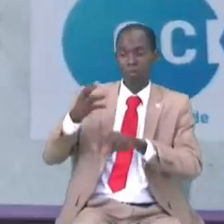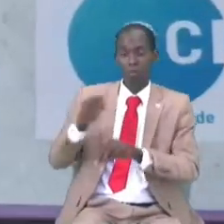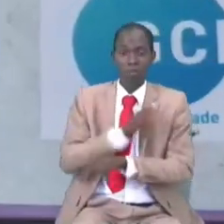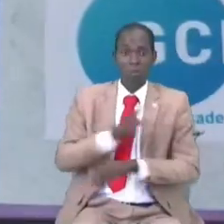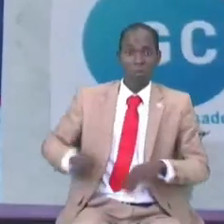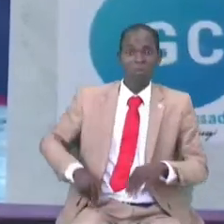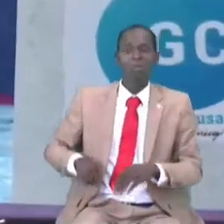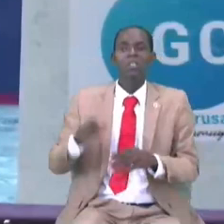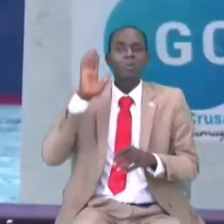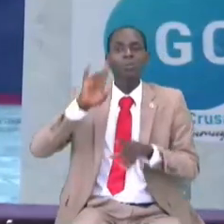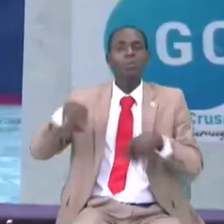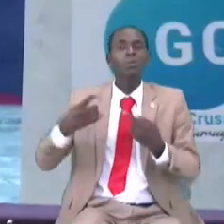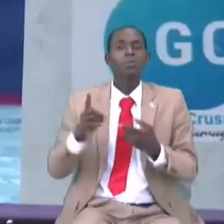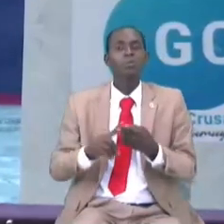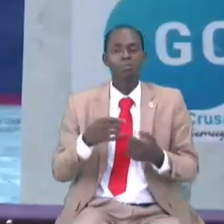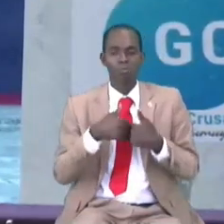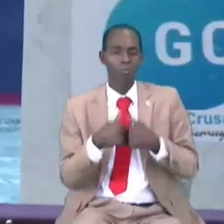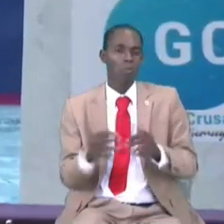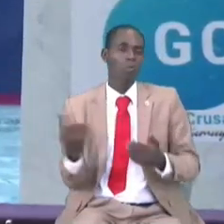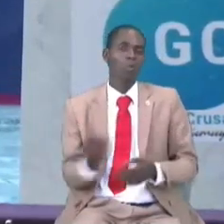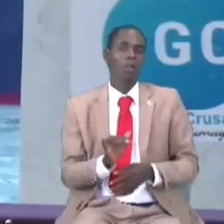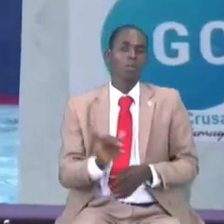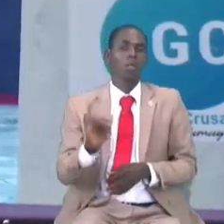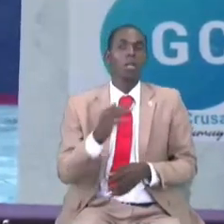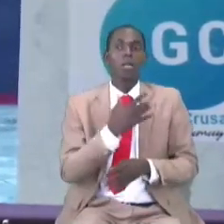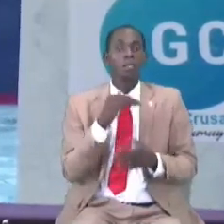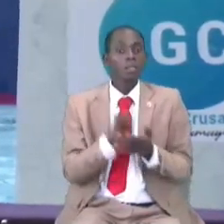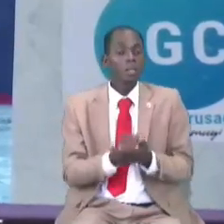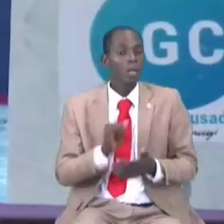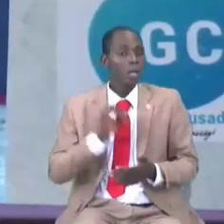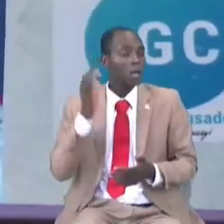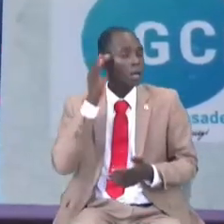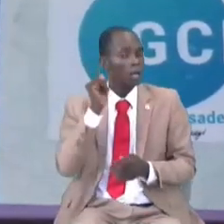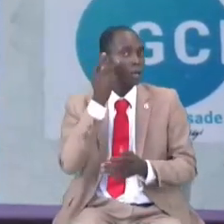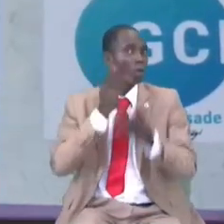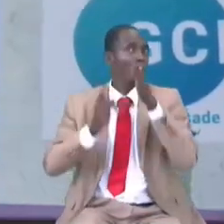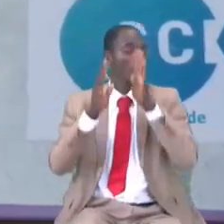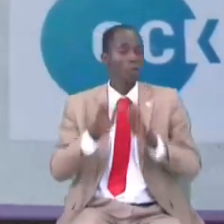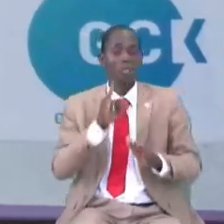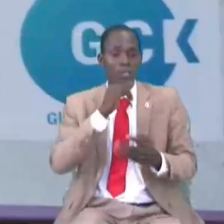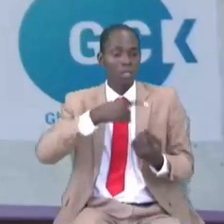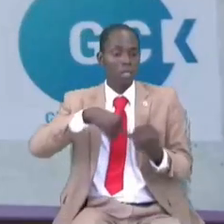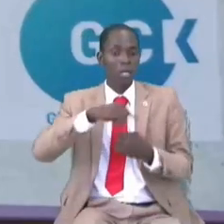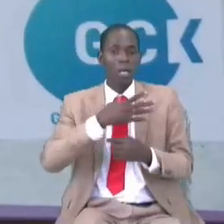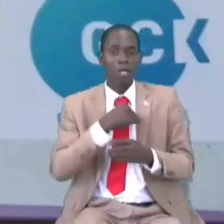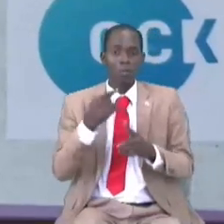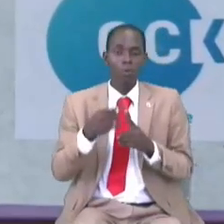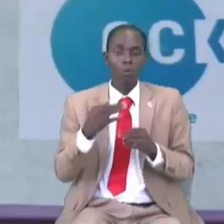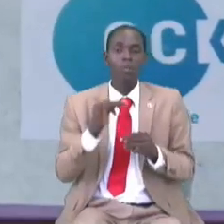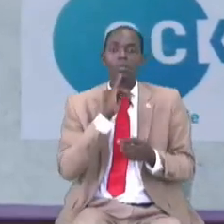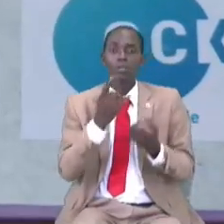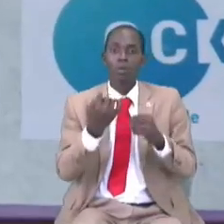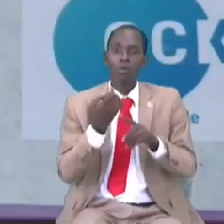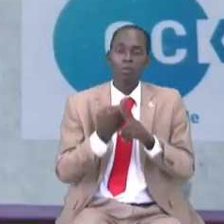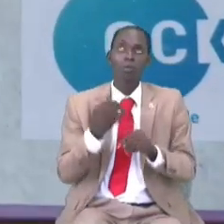un prophète qui est en ville. Et la parole est venue du Seigneur. Tu connais notre méchanceté, tu connais notre violence. Et